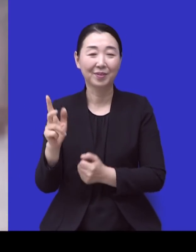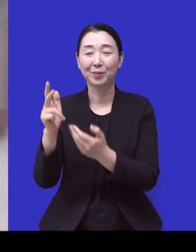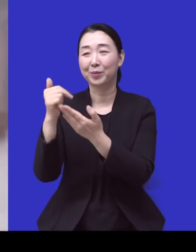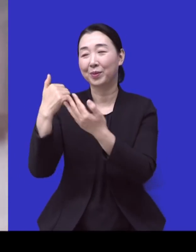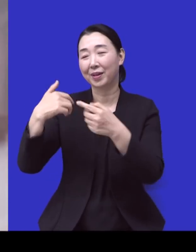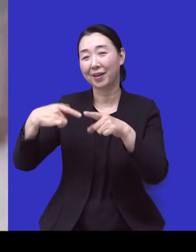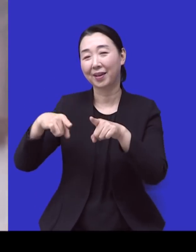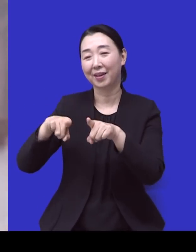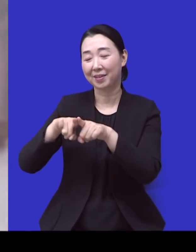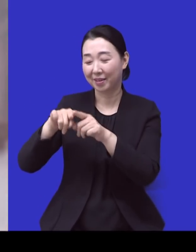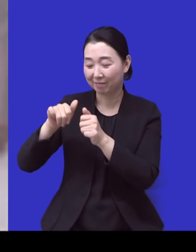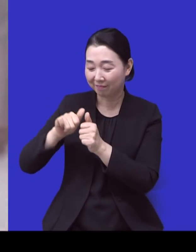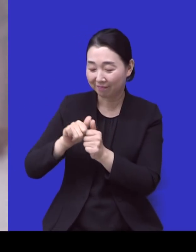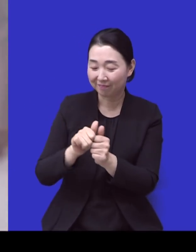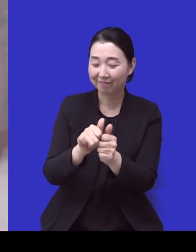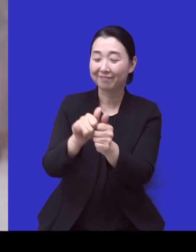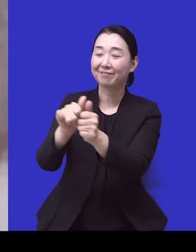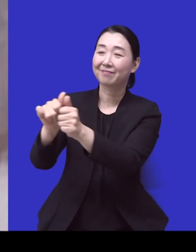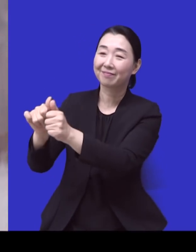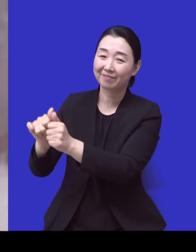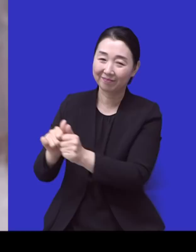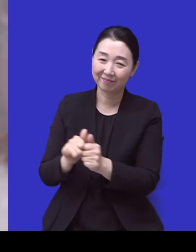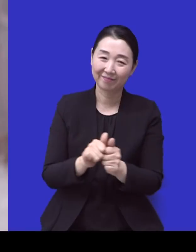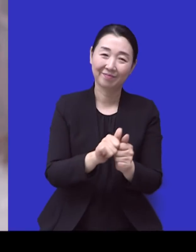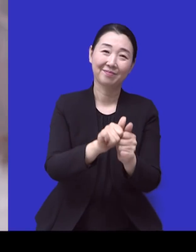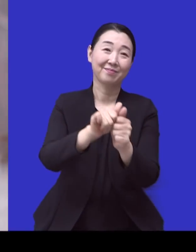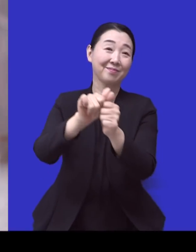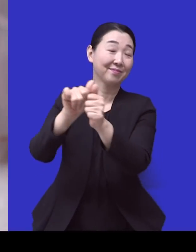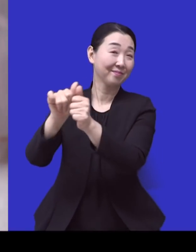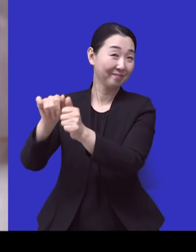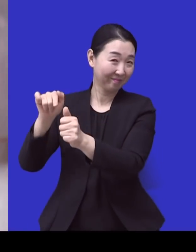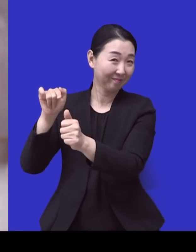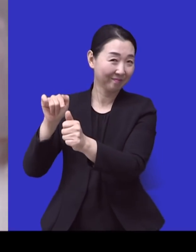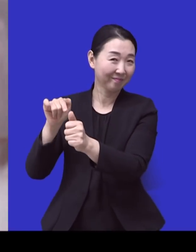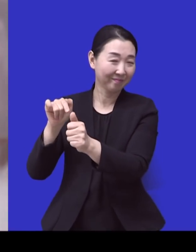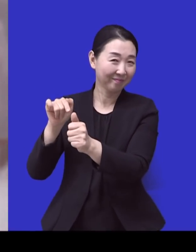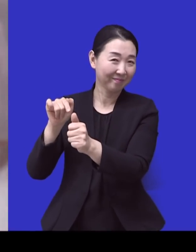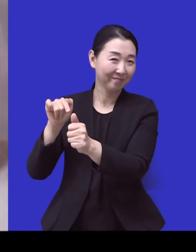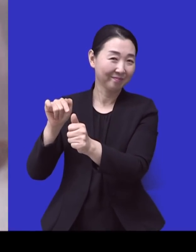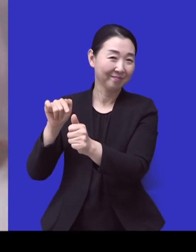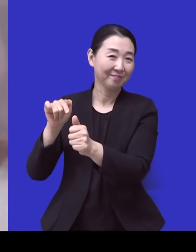주와 함께 동행하는 일